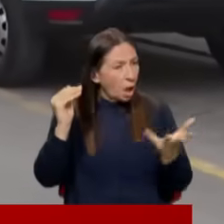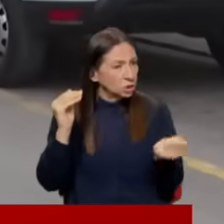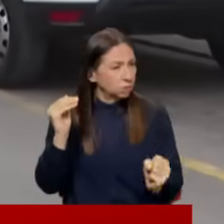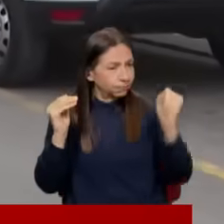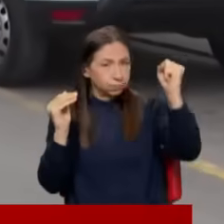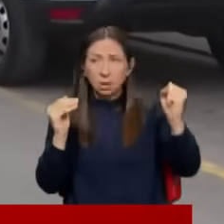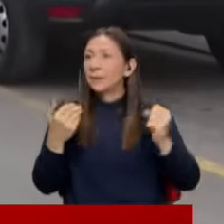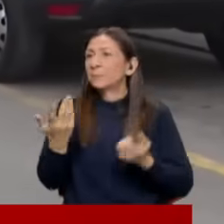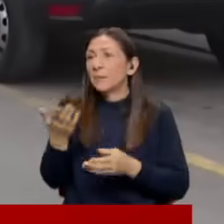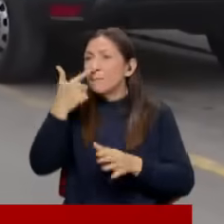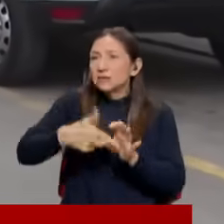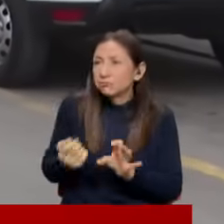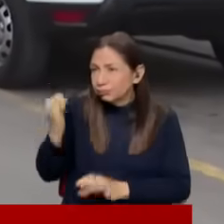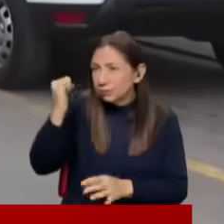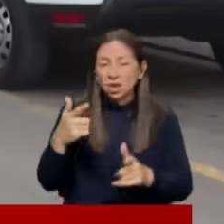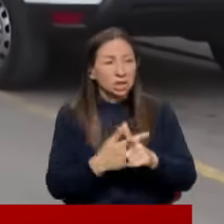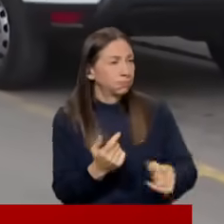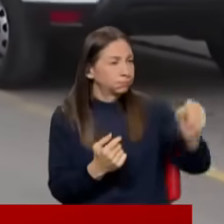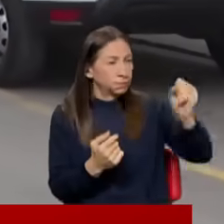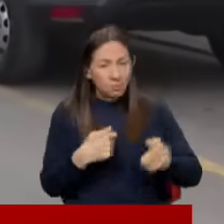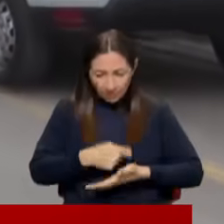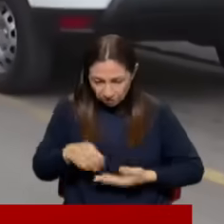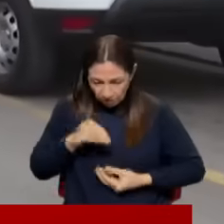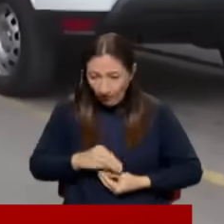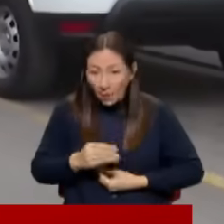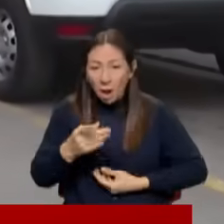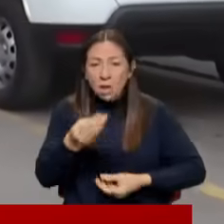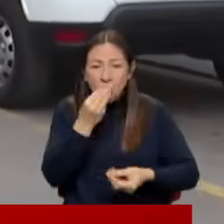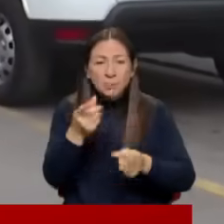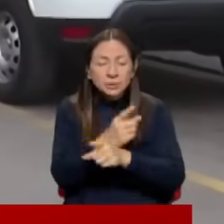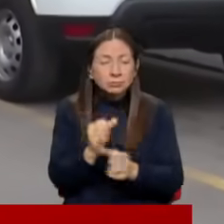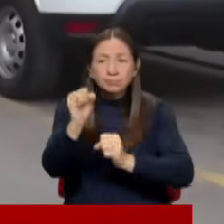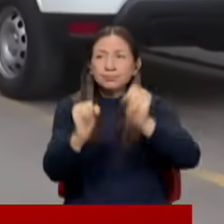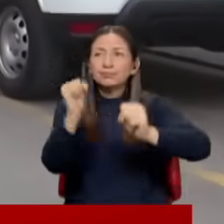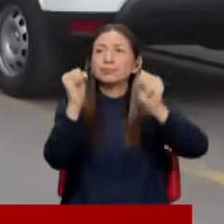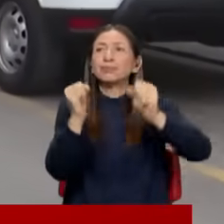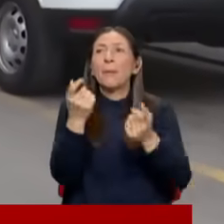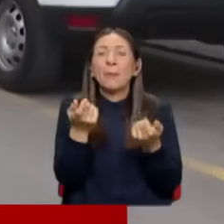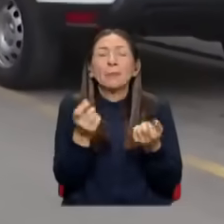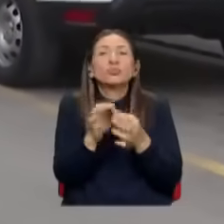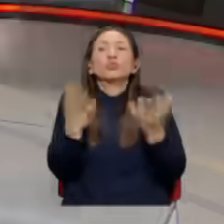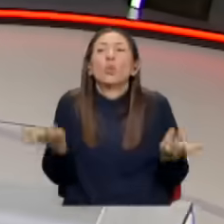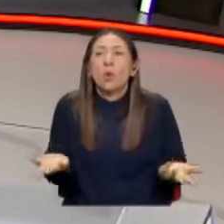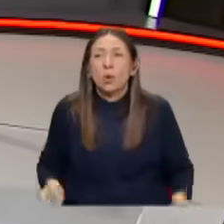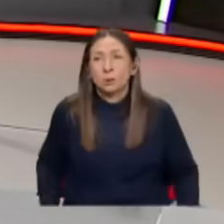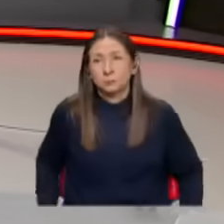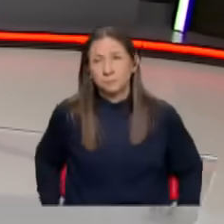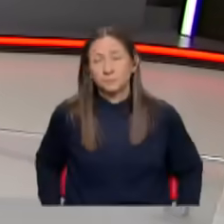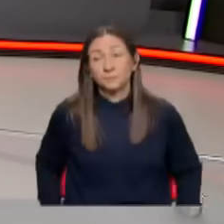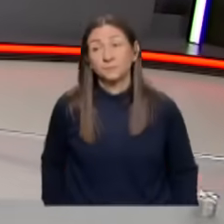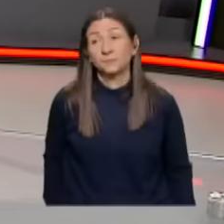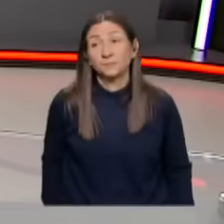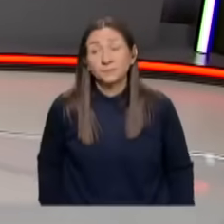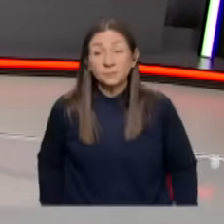şey tekrar artıyor. Benzin artıyor, bir yandan kiralar artıyor. Her şey arttığı için zam olsa bile bir çözüm odaklı değil bence. Şimdi